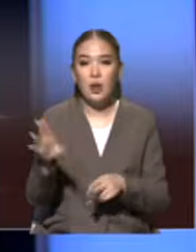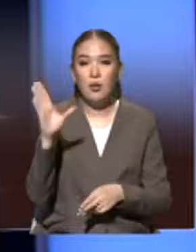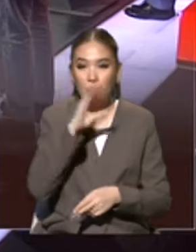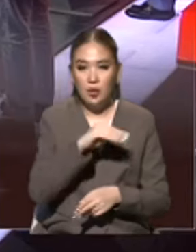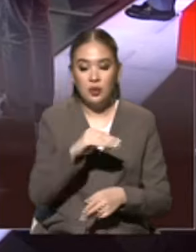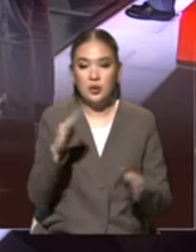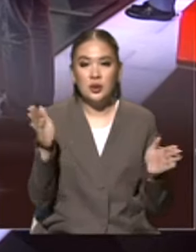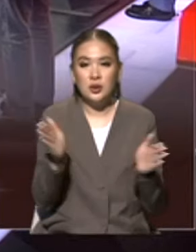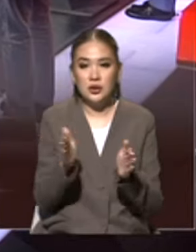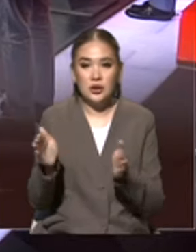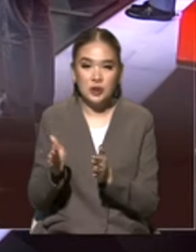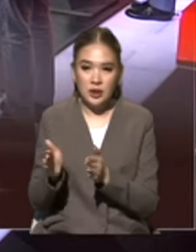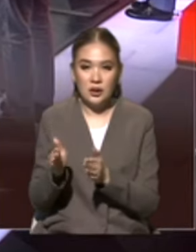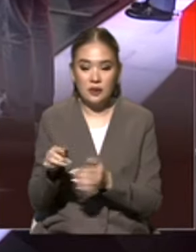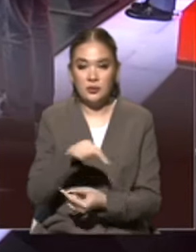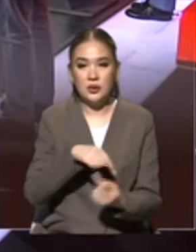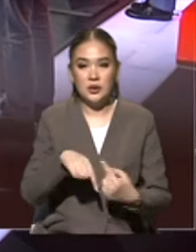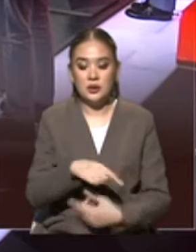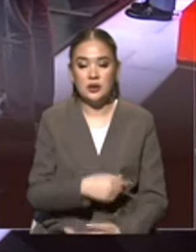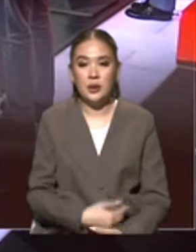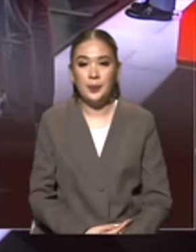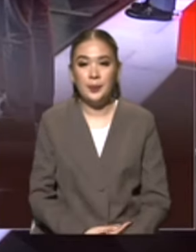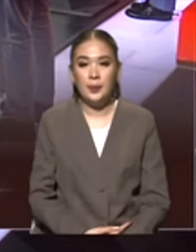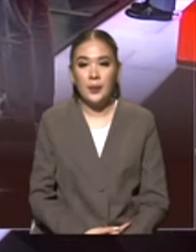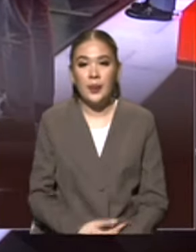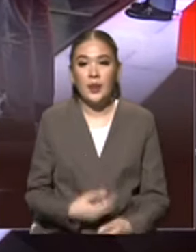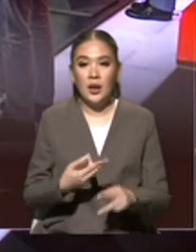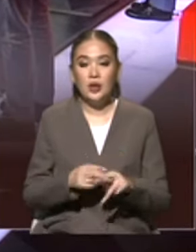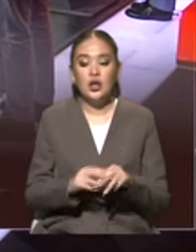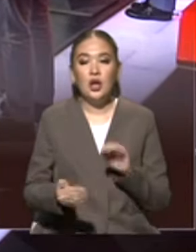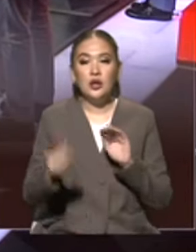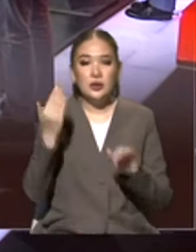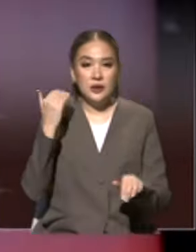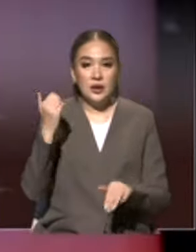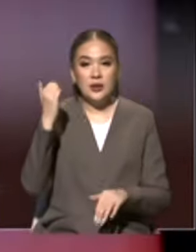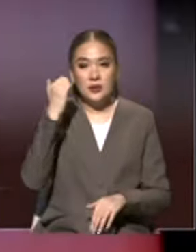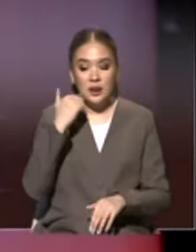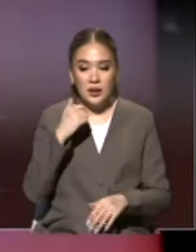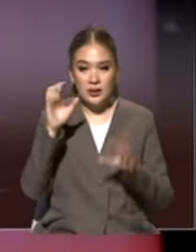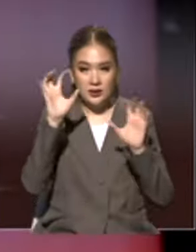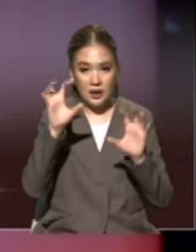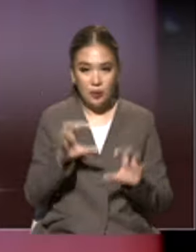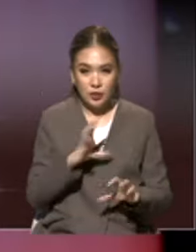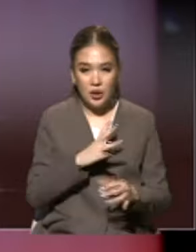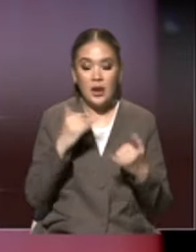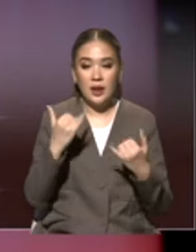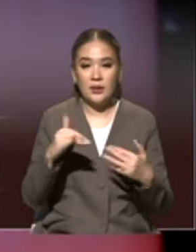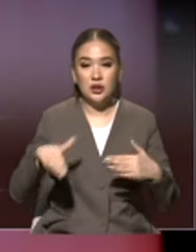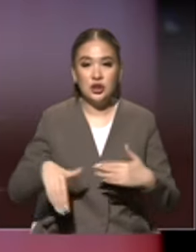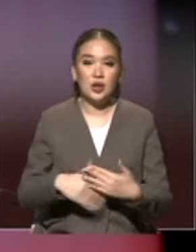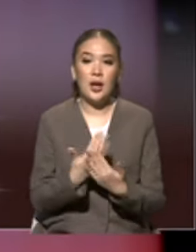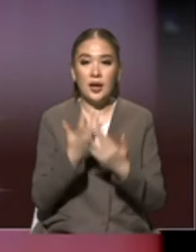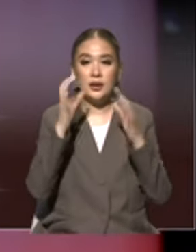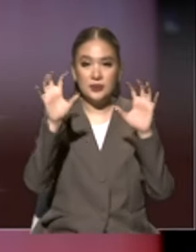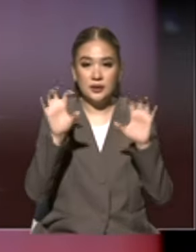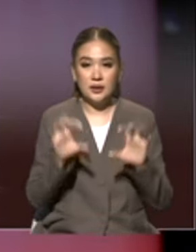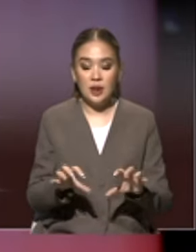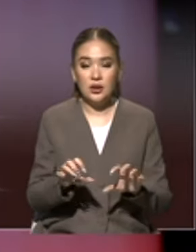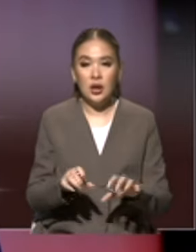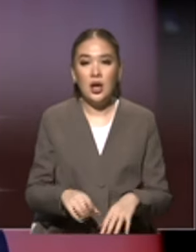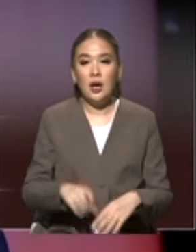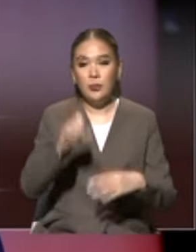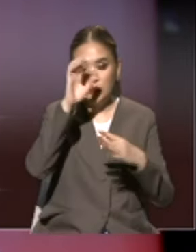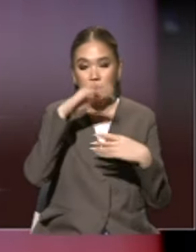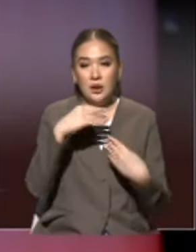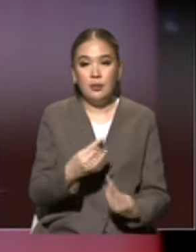Енді жаңа әріптесіміз айтып отқан барлығы, бұның барлығы ескі заң төңірегінде болған. Ал екі әзіма жаңа заң төңірегінде енді Алла қаласа 1